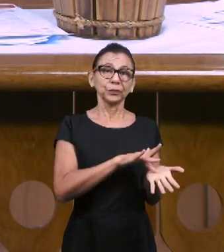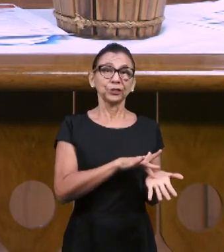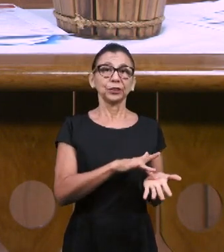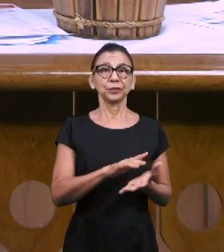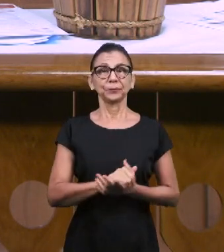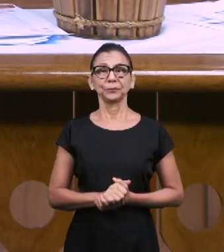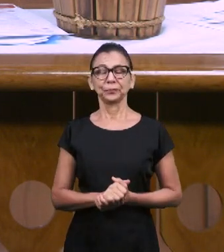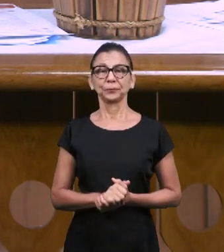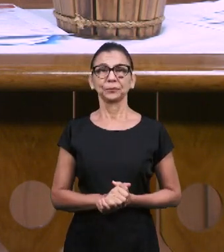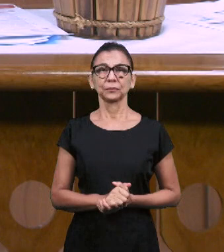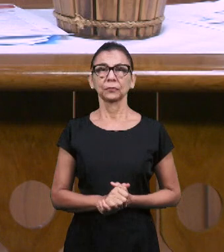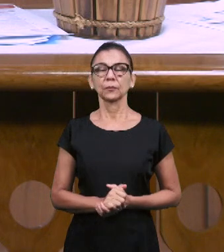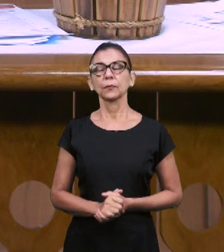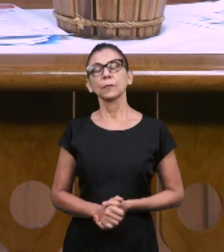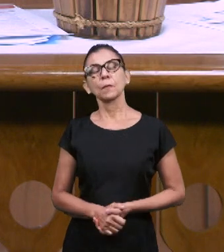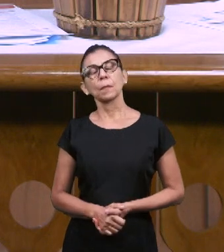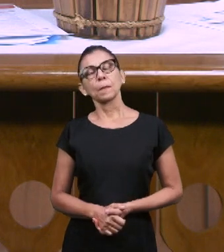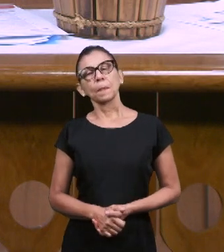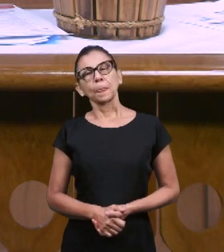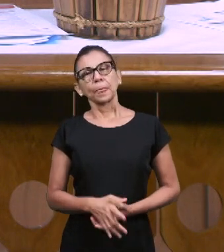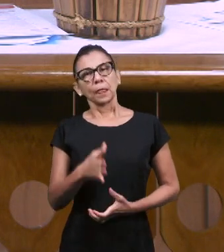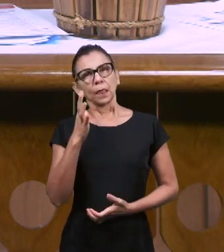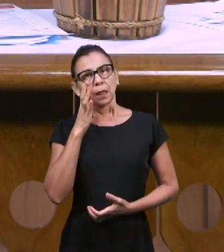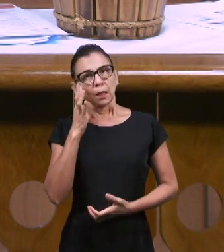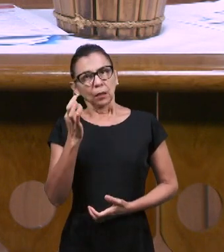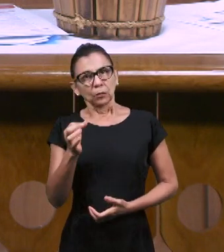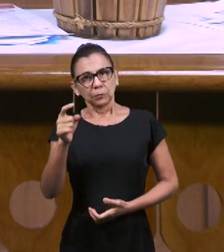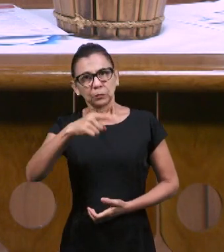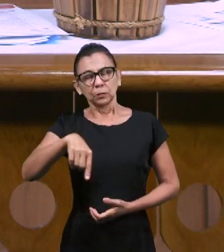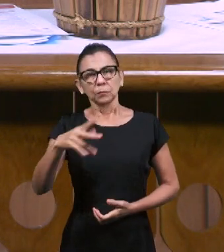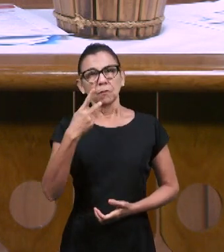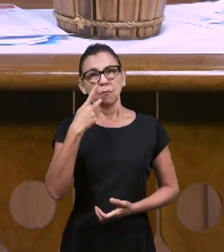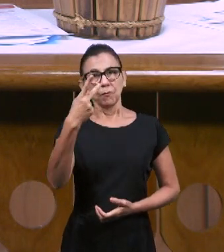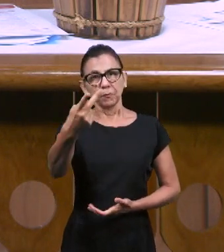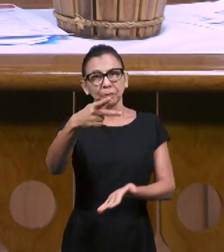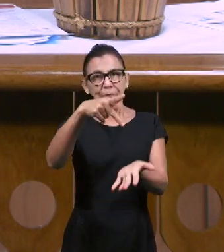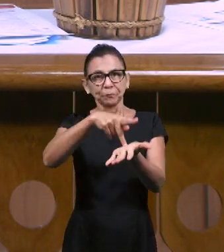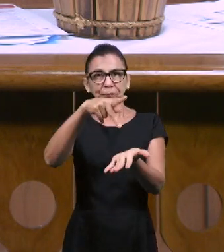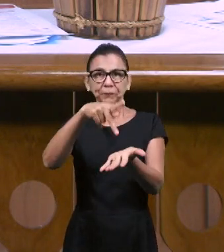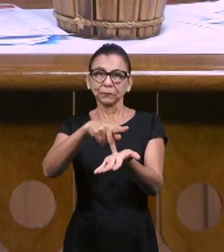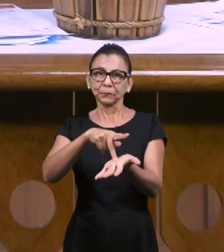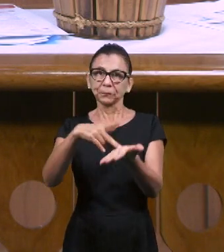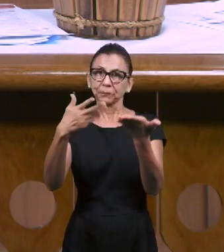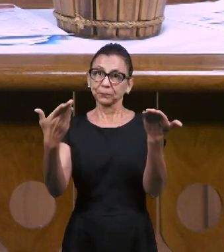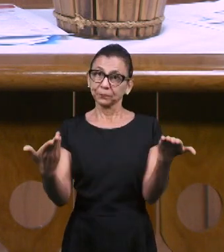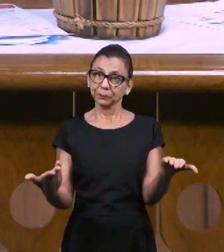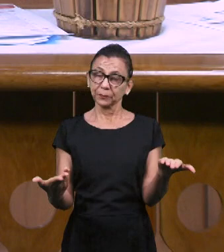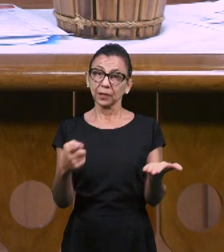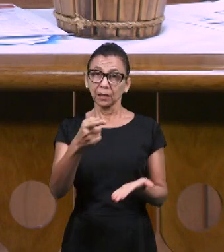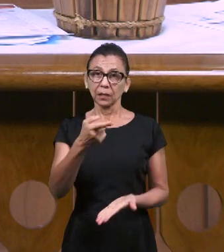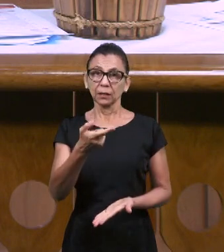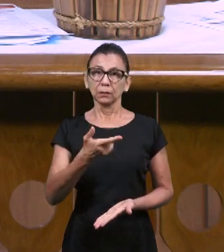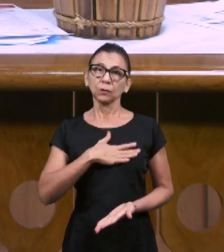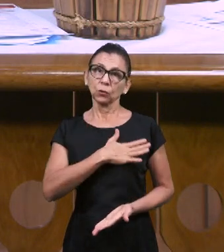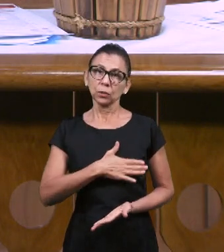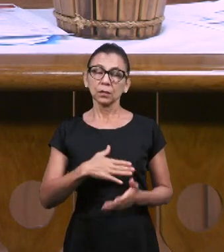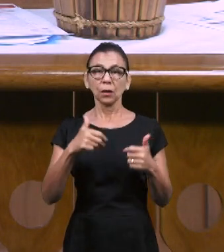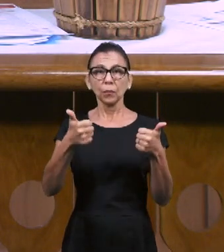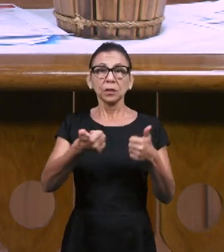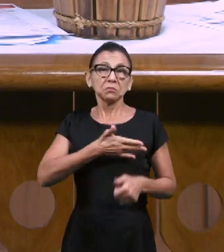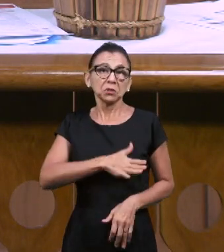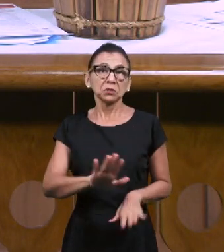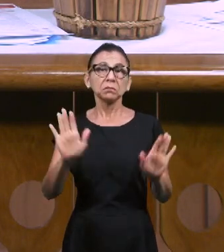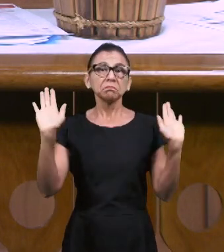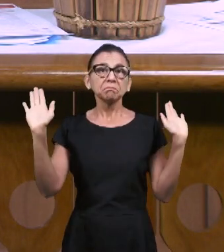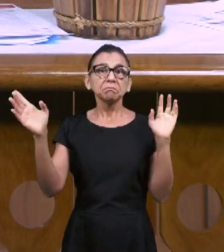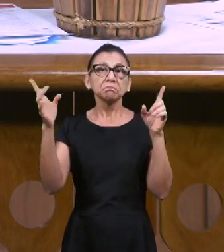ne le sont pas. Mes frères, regardez bien, nous devons dire la vérité. Il n'y a pas une autre chose. Celui qui aime, aime. Celui qui n'aime pas, tant pis.